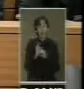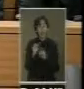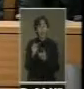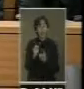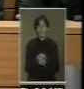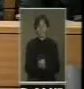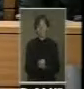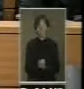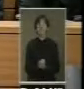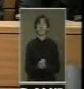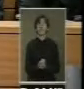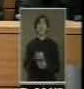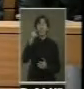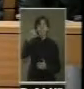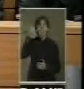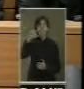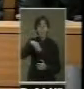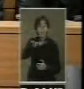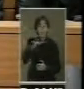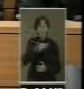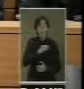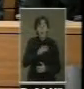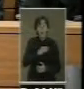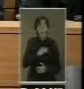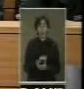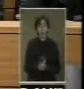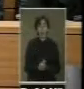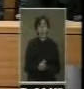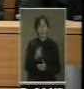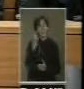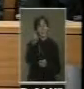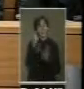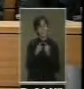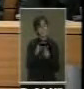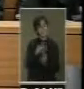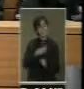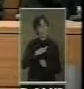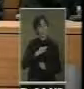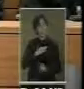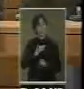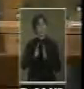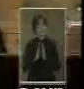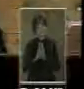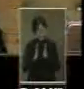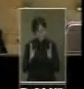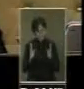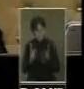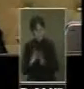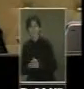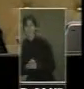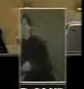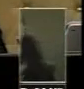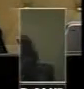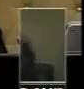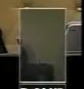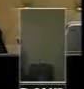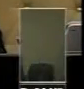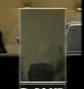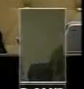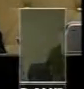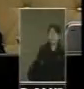ลดังวัวสลังหวะน่าสนใจมากครับท่านประธานขอบคุณครับ ครับตอบ